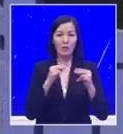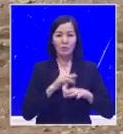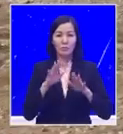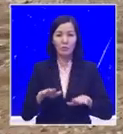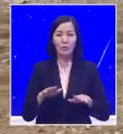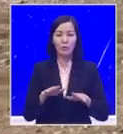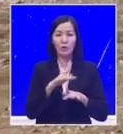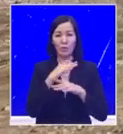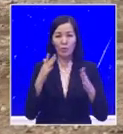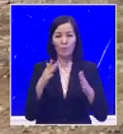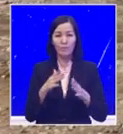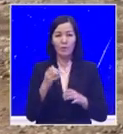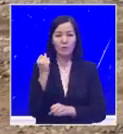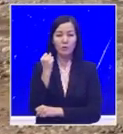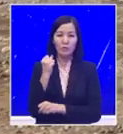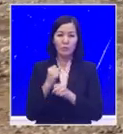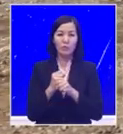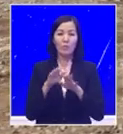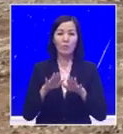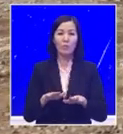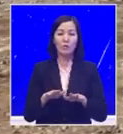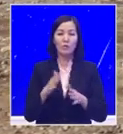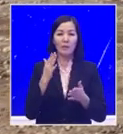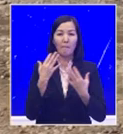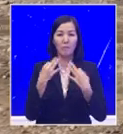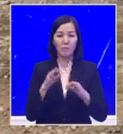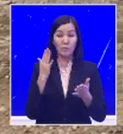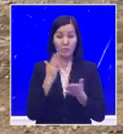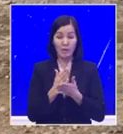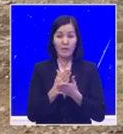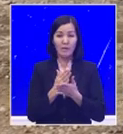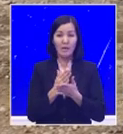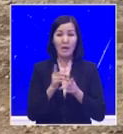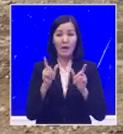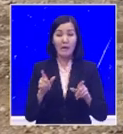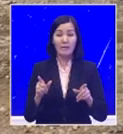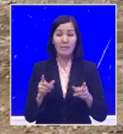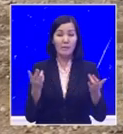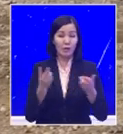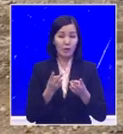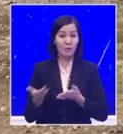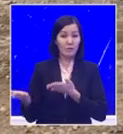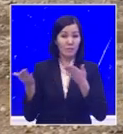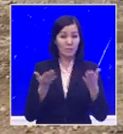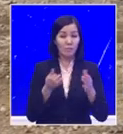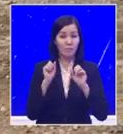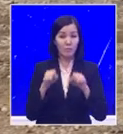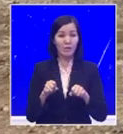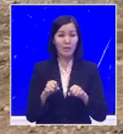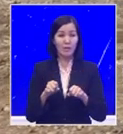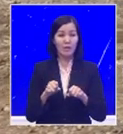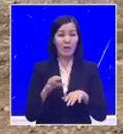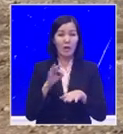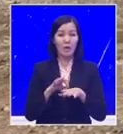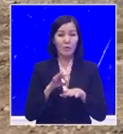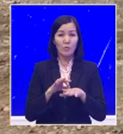көп. Жұмысшы орны вакансиялар бос тұр бізде қазір. Соған адам қазір шақырамыз. Осы коронавирусқа қарасын бос